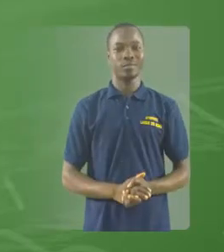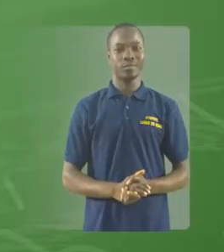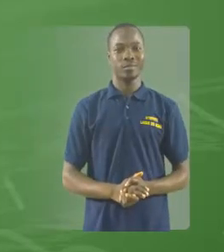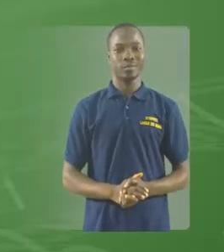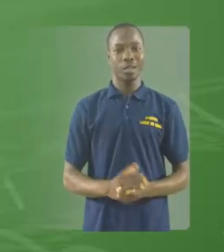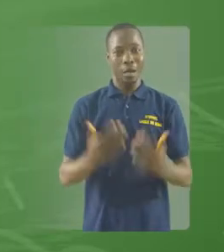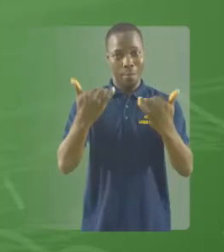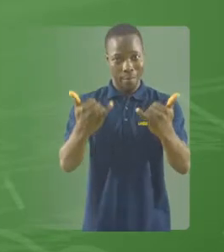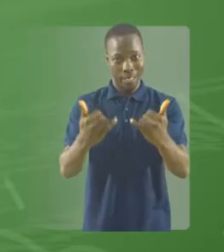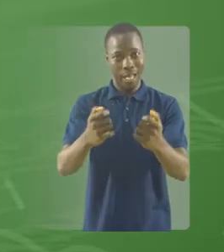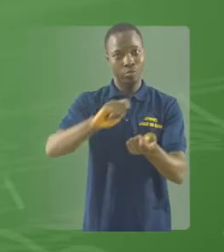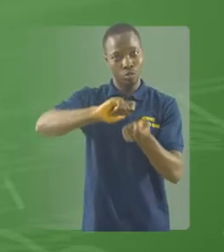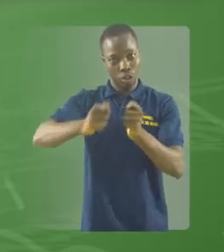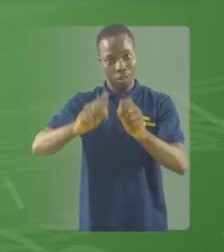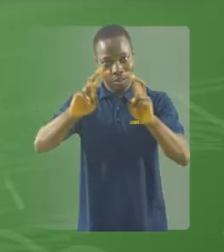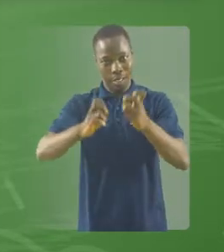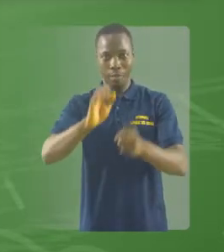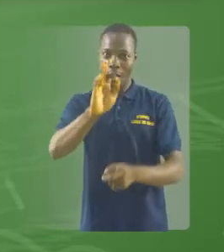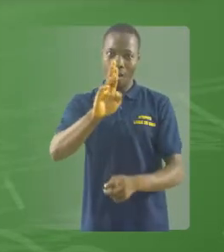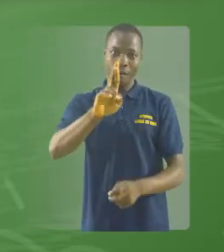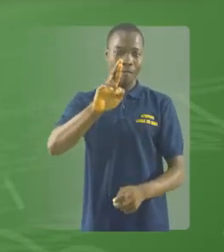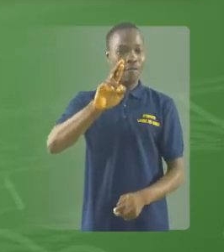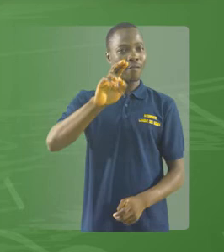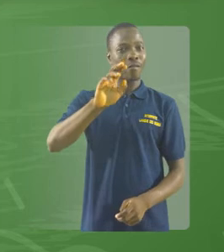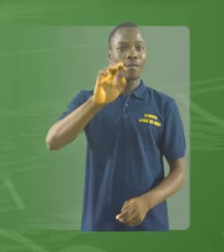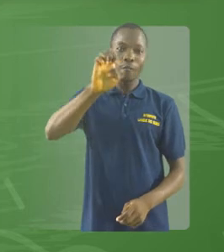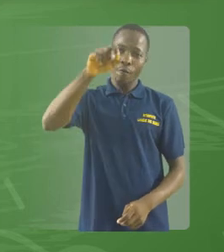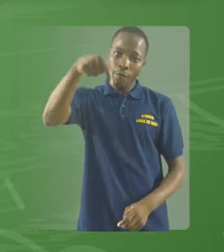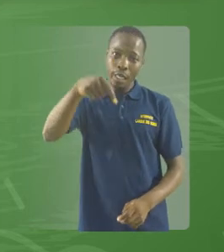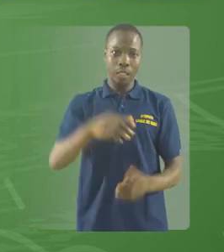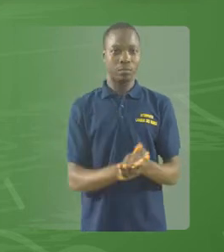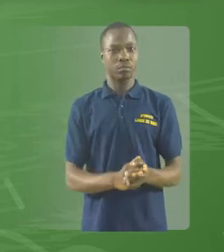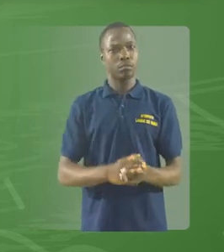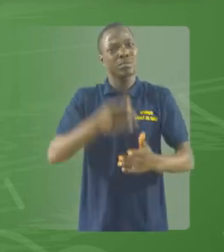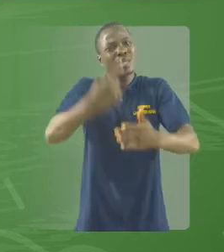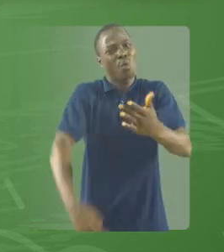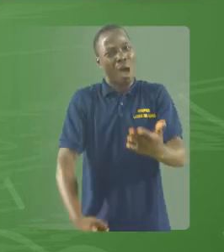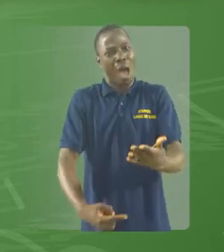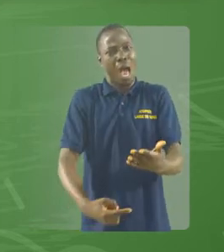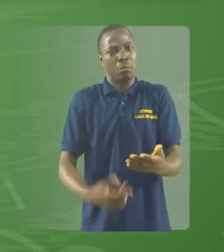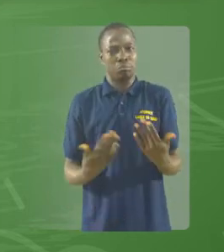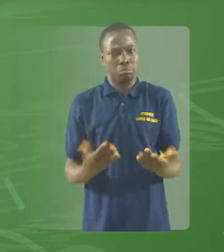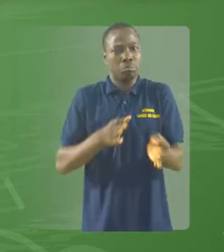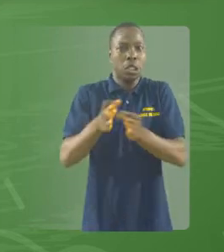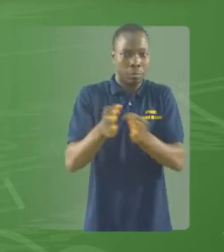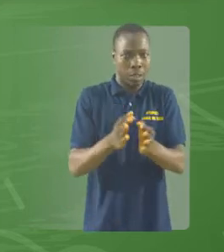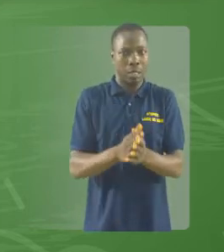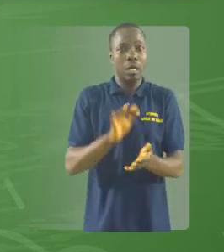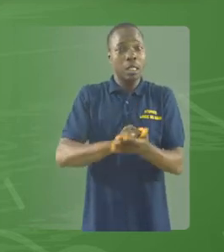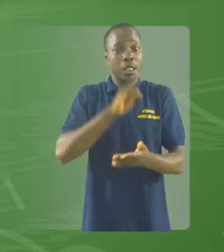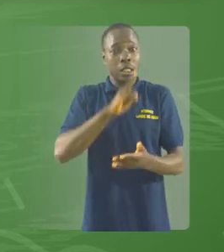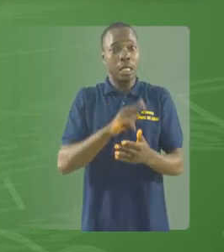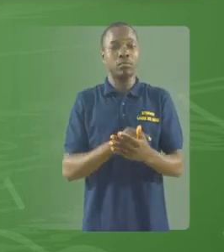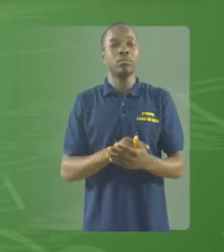La fréquence, on appelle fréquence d'une modalité le quotient de l'effectif